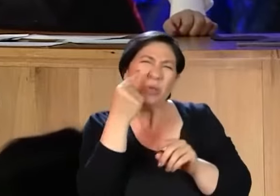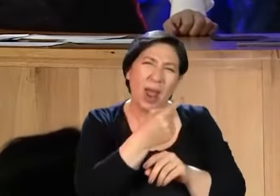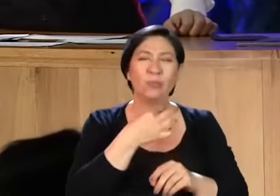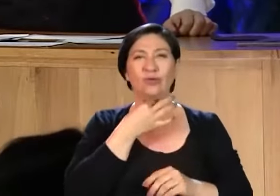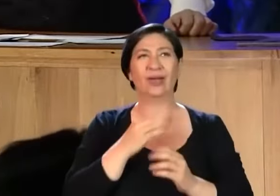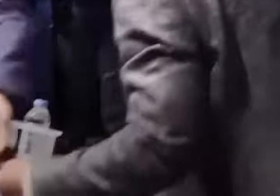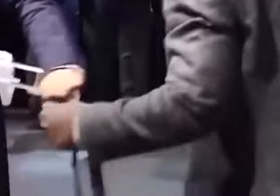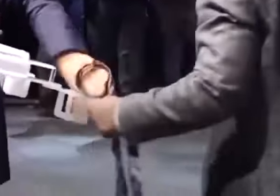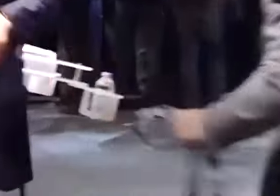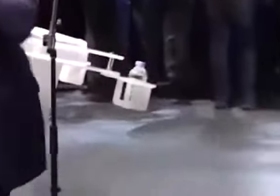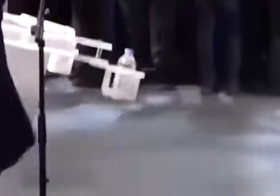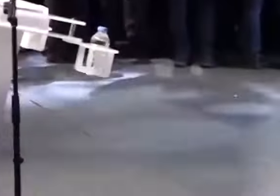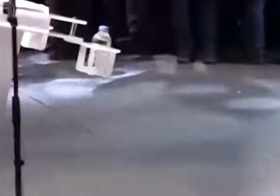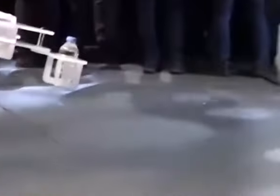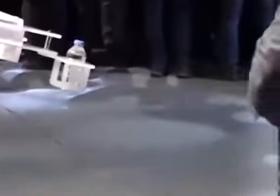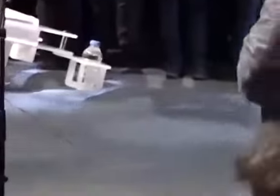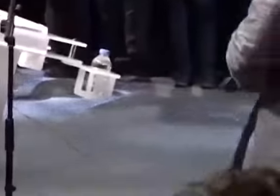görelim lütfen beraber.